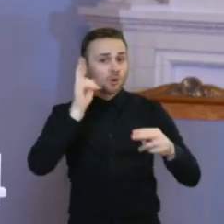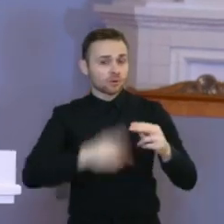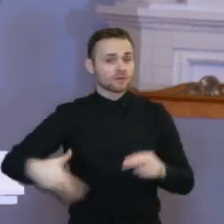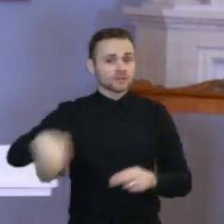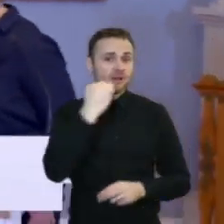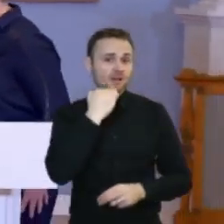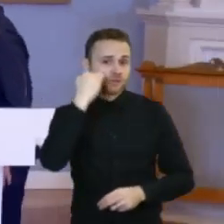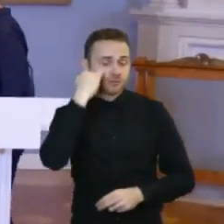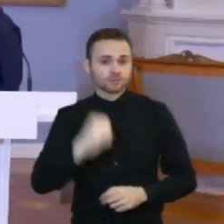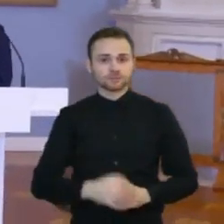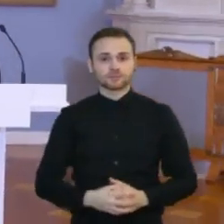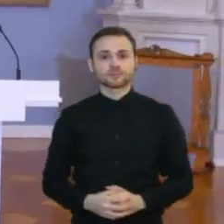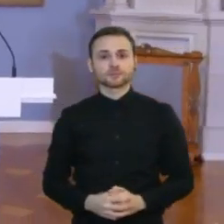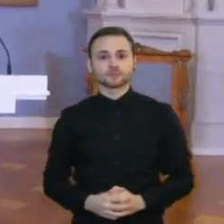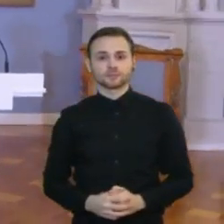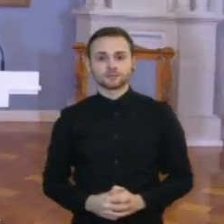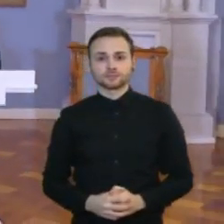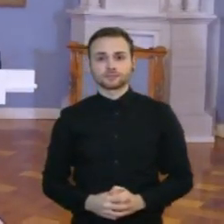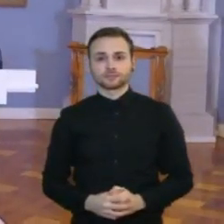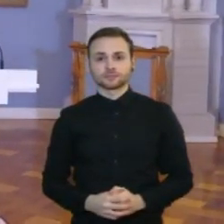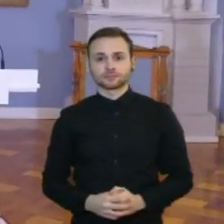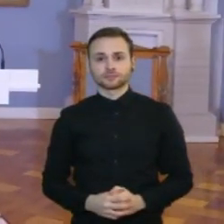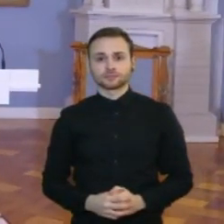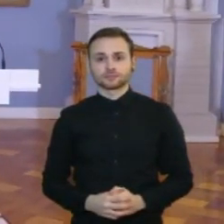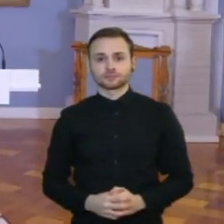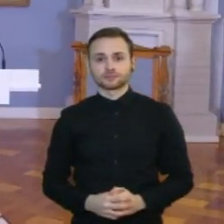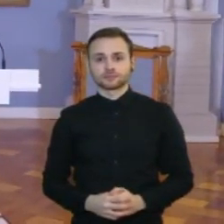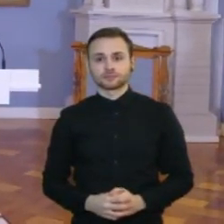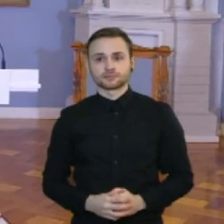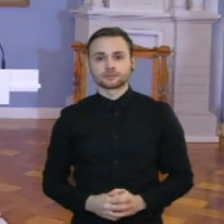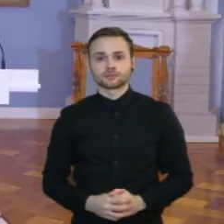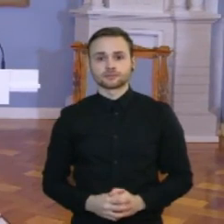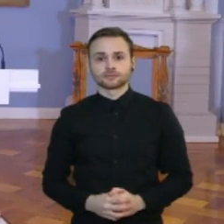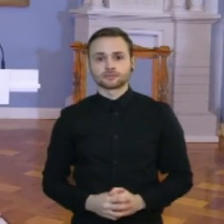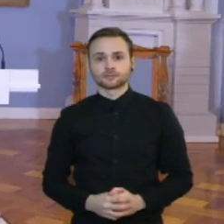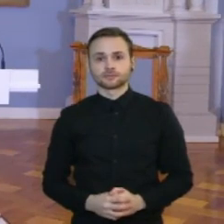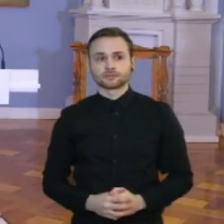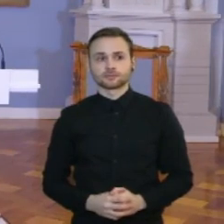Ačiū. Ačiū labai. Ačiū. Aš turiu dar vieną klausimą.